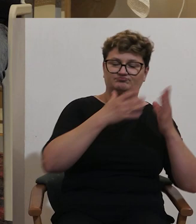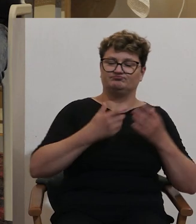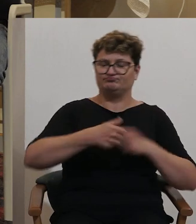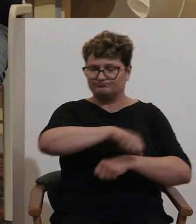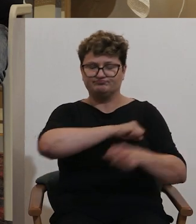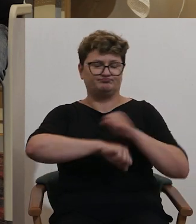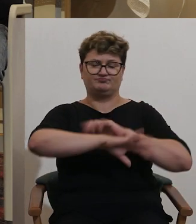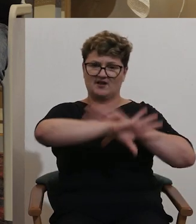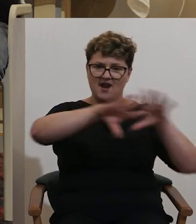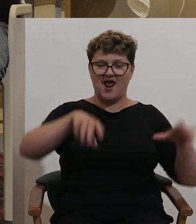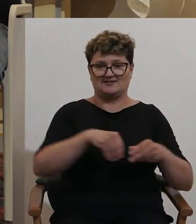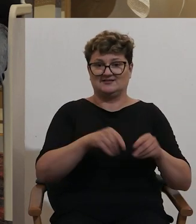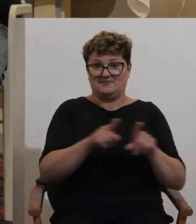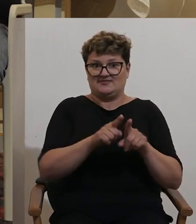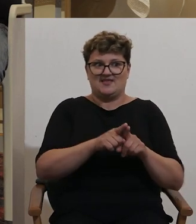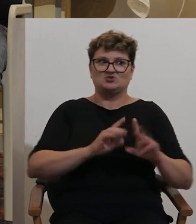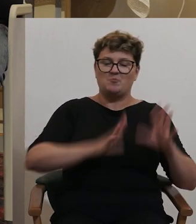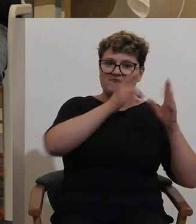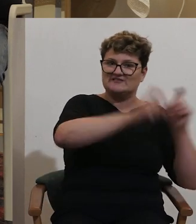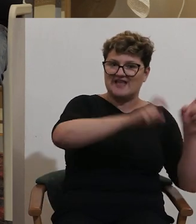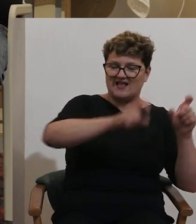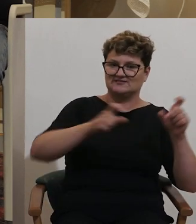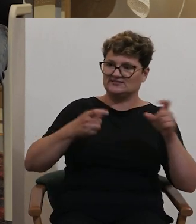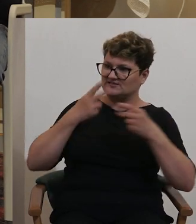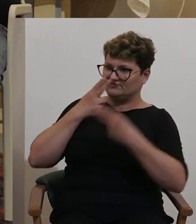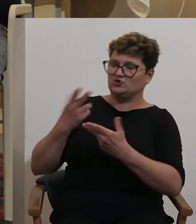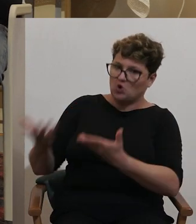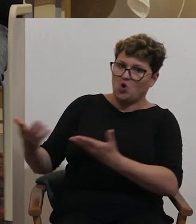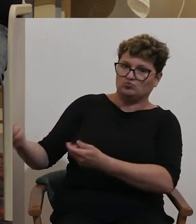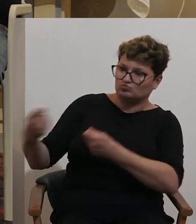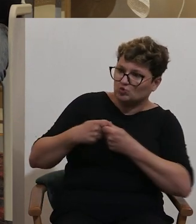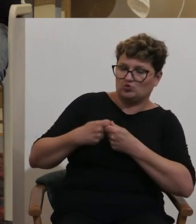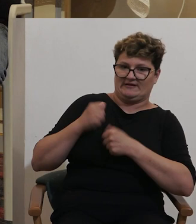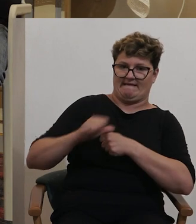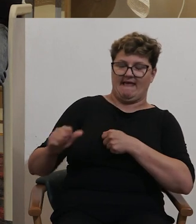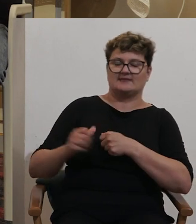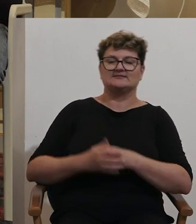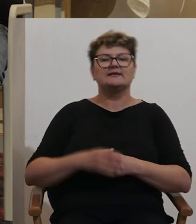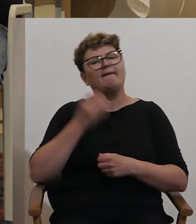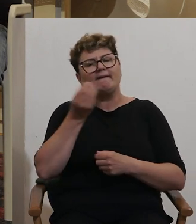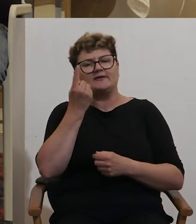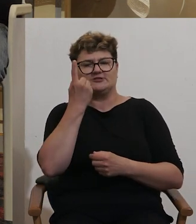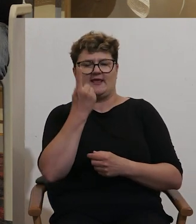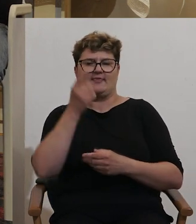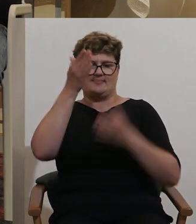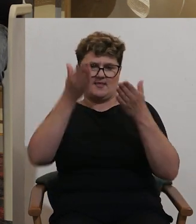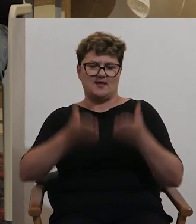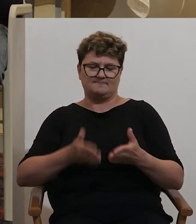byli też przez powstańców uznawani za towarzyszy broni. Jeszcze jedna charakterystyczna